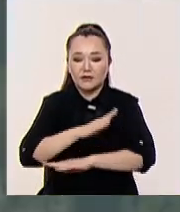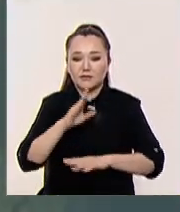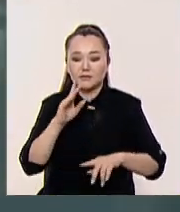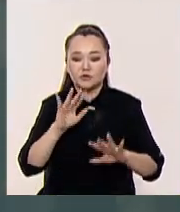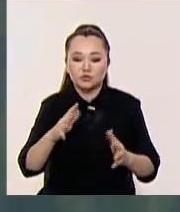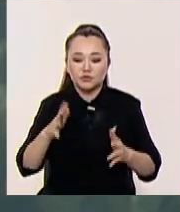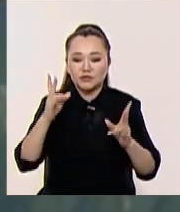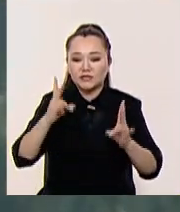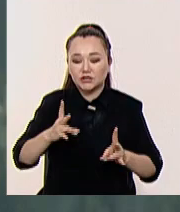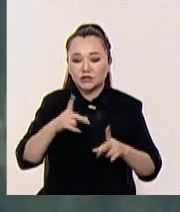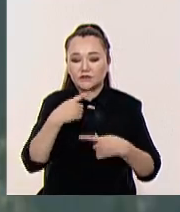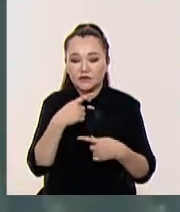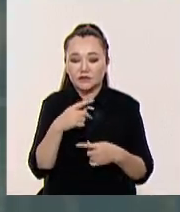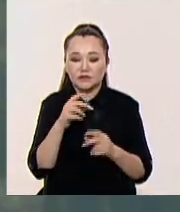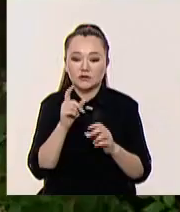случаях, говорят эксперты.